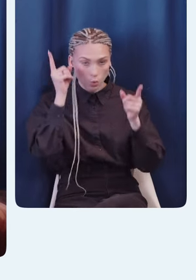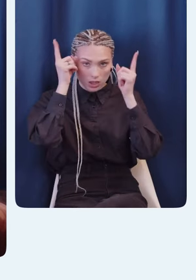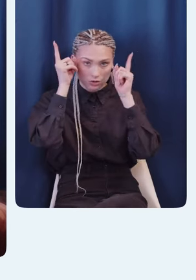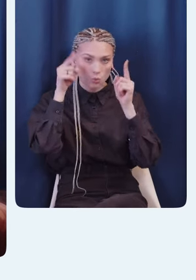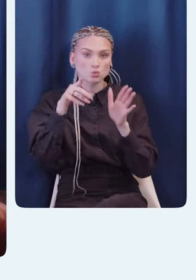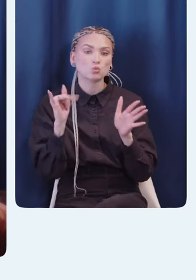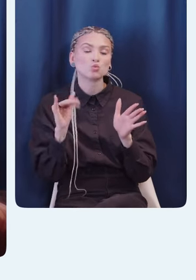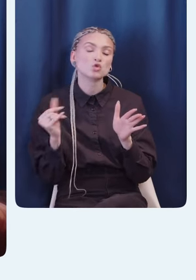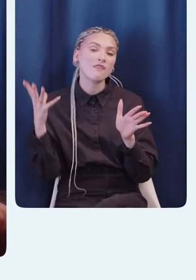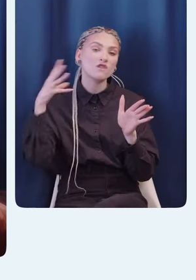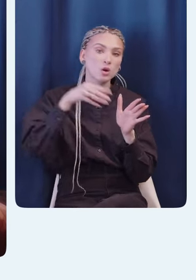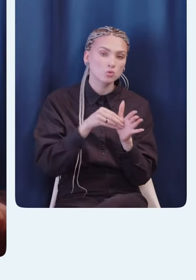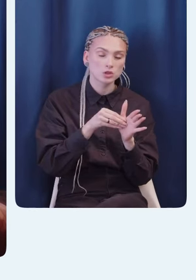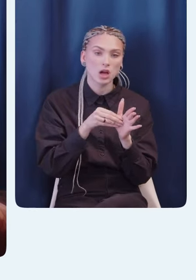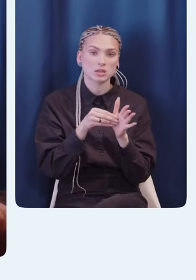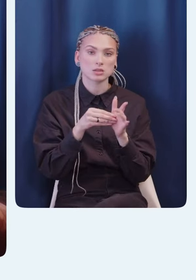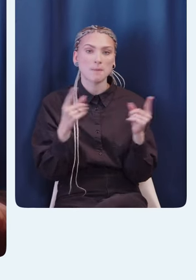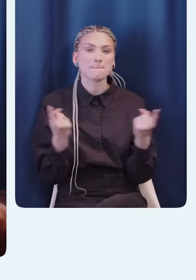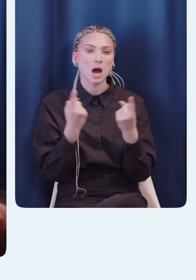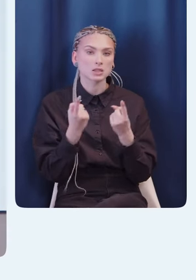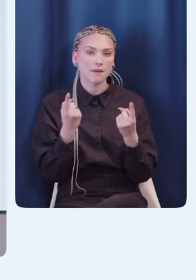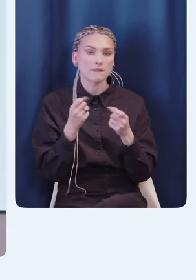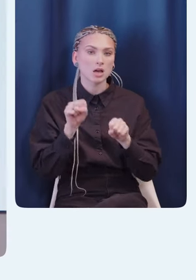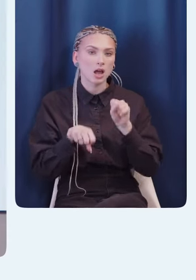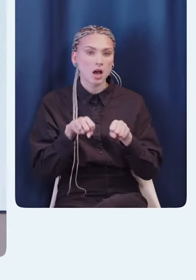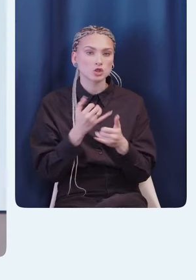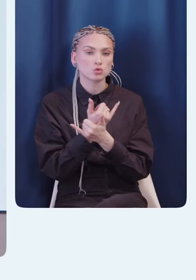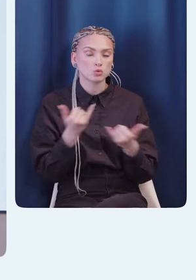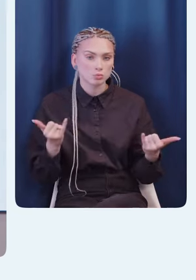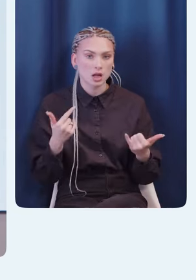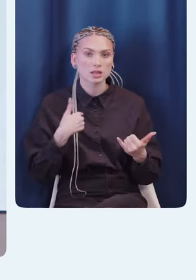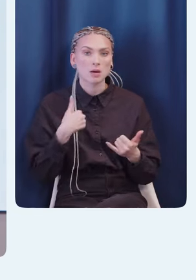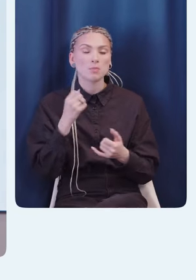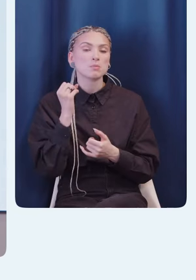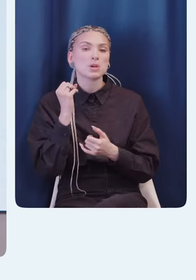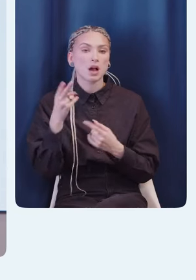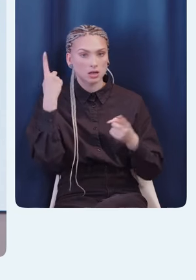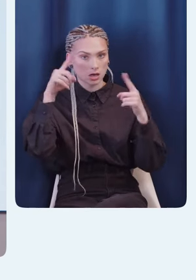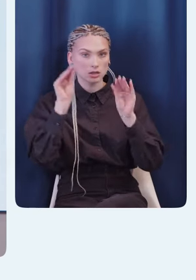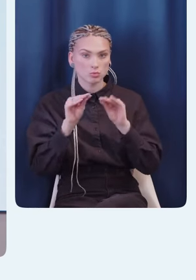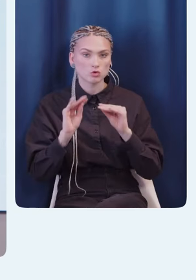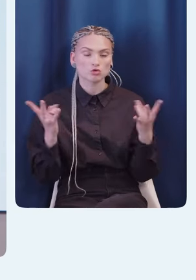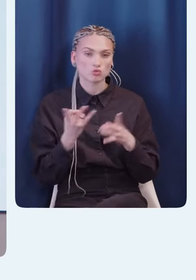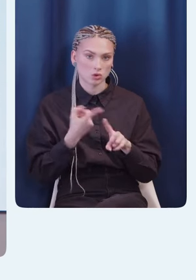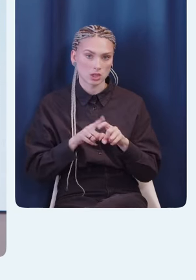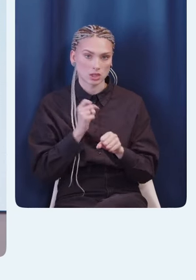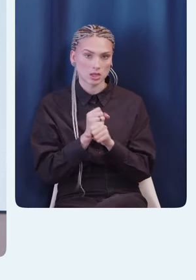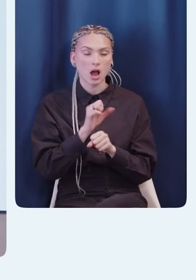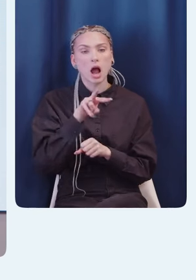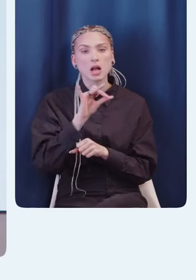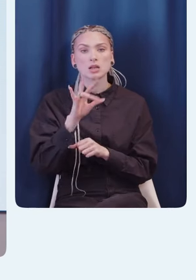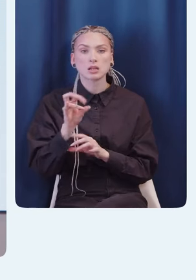уже включает в себя базовую доступность. Ну, просто нам, как разработчикам, нужно это сделать. Ну вот как Алина рассказывала,